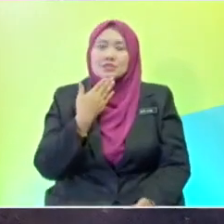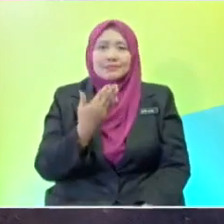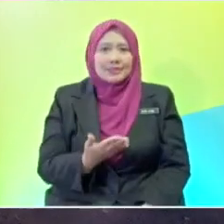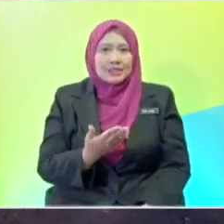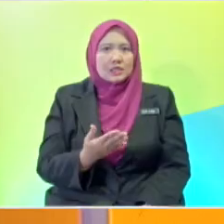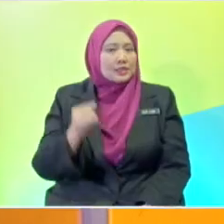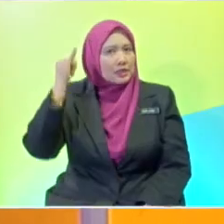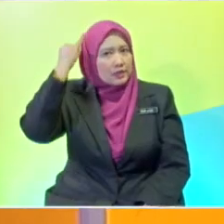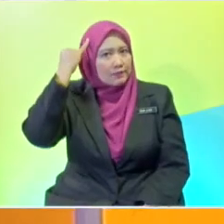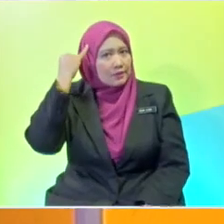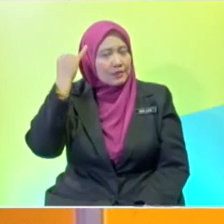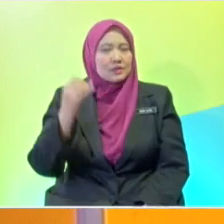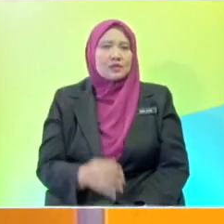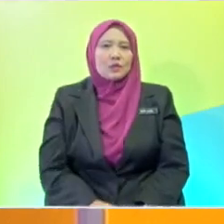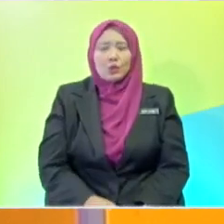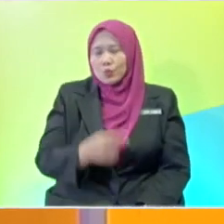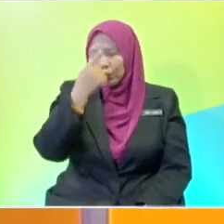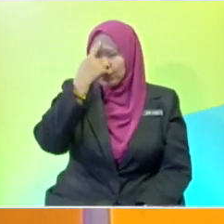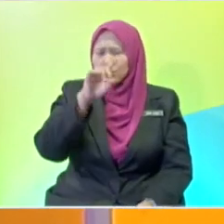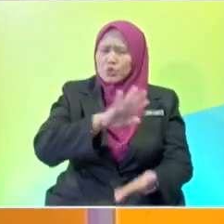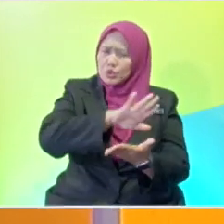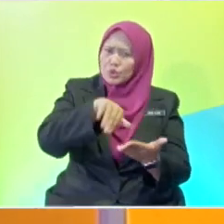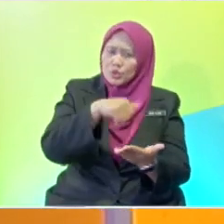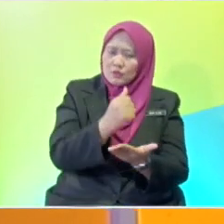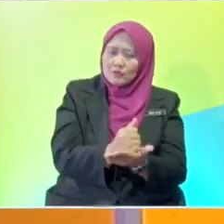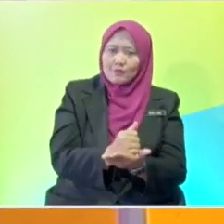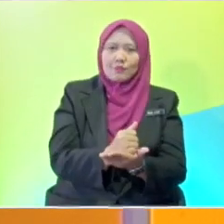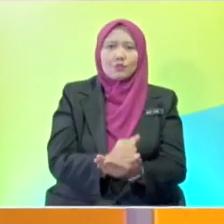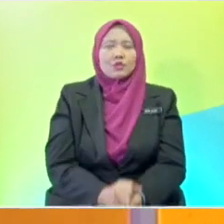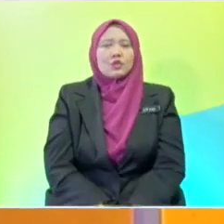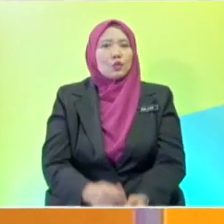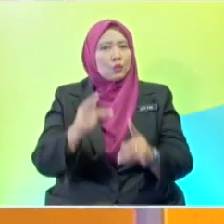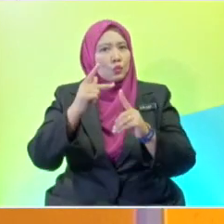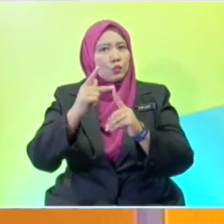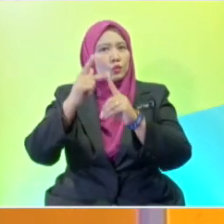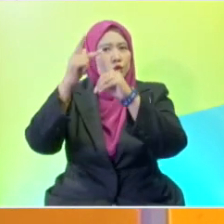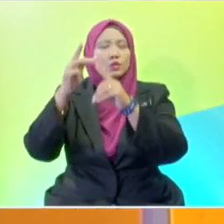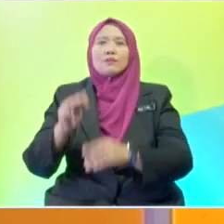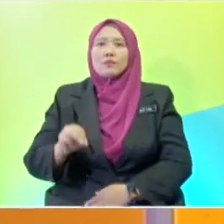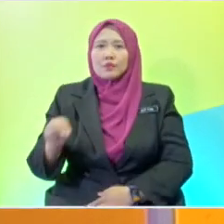Assalamualaikum buat sidang penonton yang dikasih sekalian Khususnya buat anak-anak